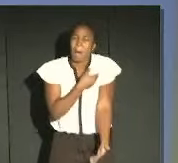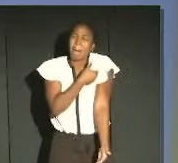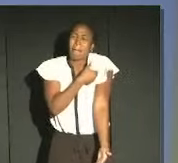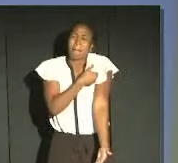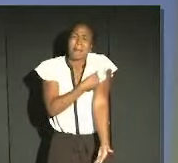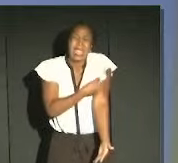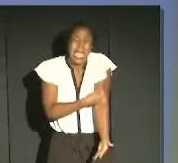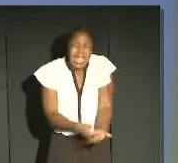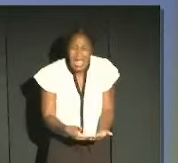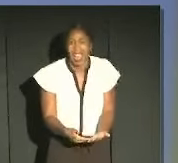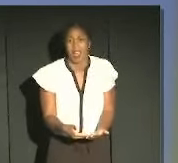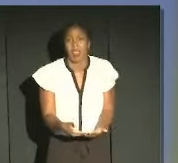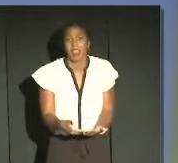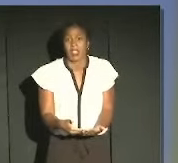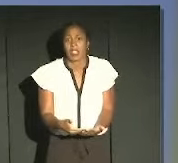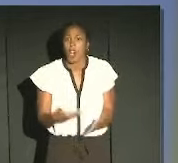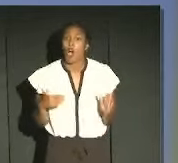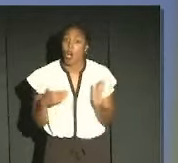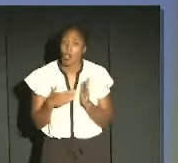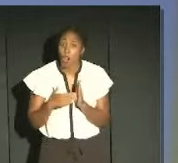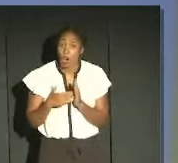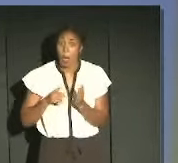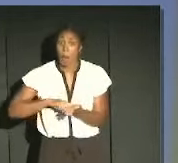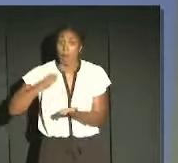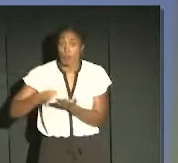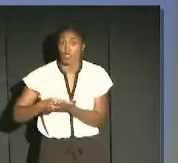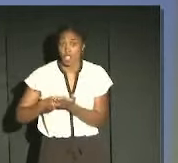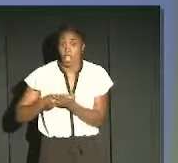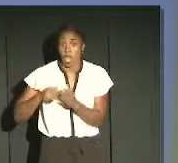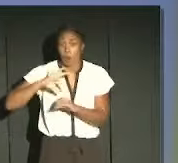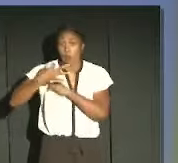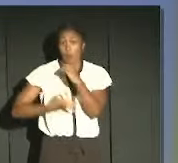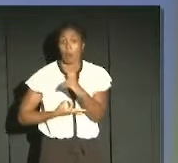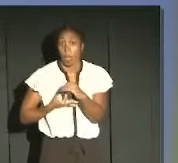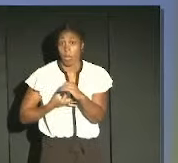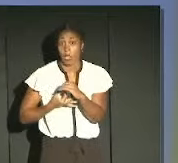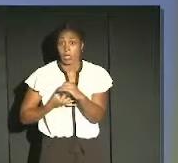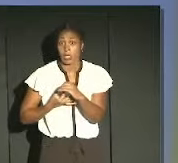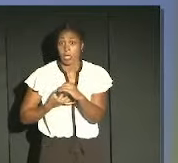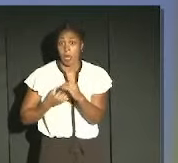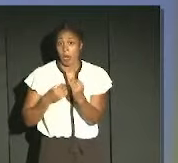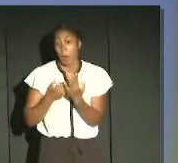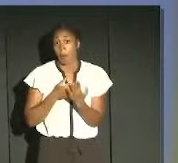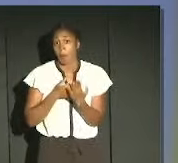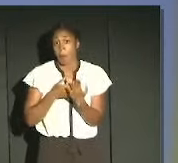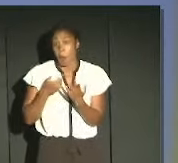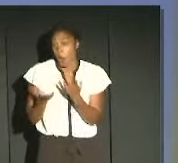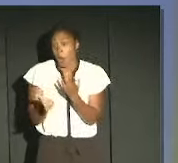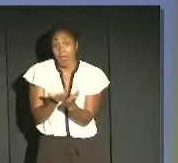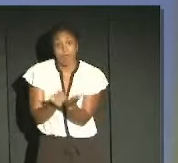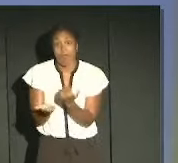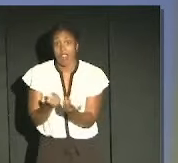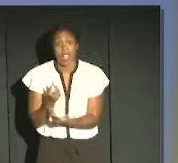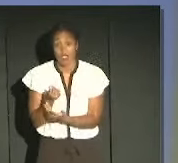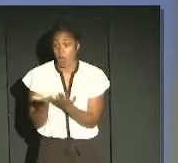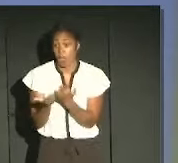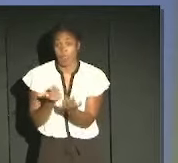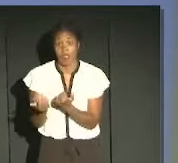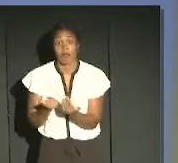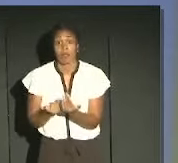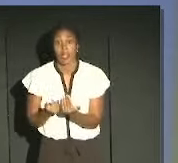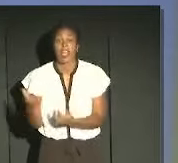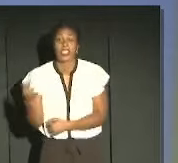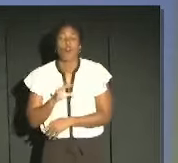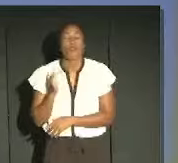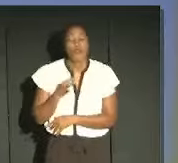veulent refaire ils ont encore enlevé des millions là dans le budget d'outremè dans dans les crédits qui ont été annulés nous nous disons que nous irons chercher l'argent là où il